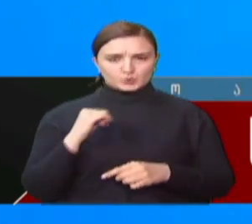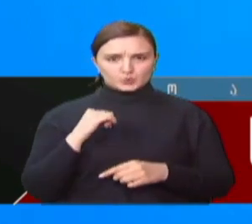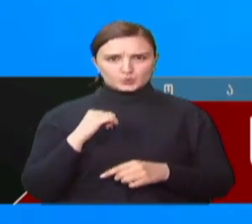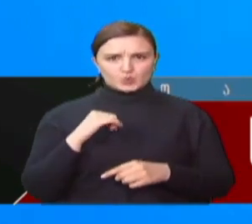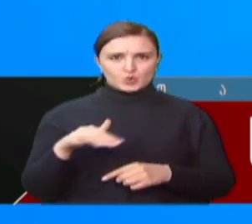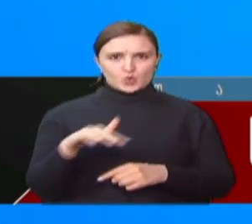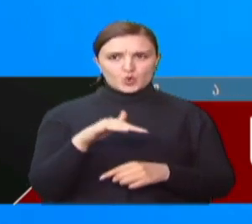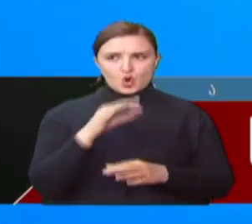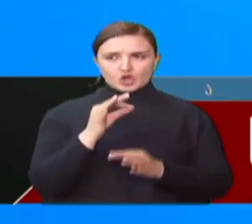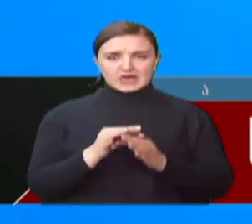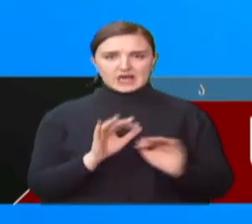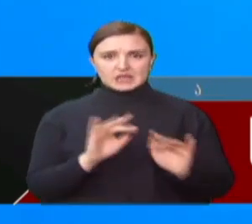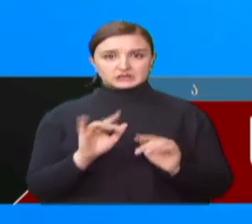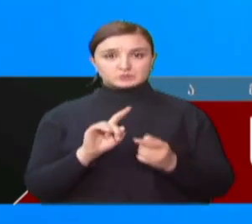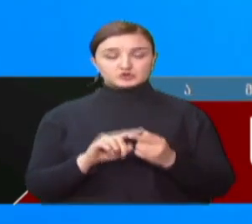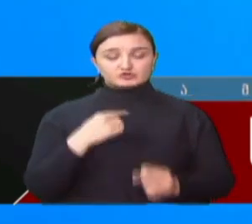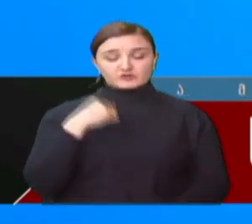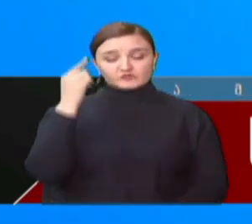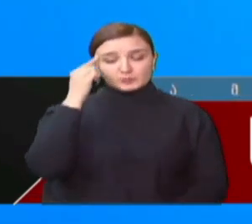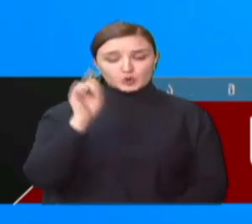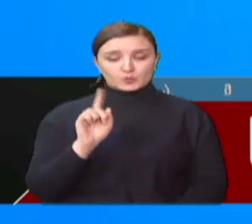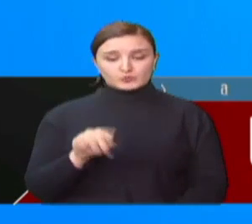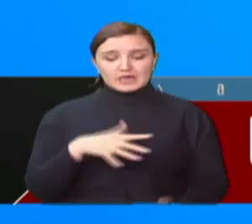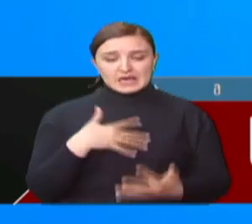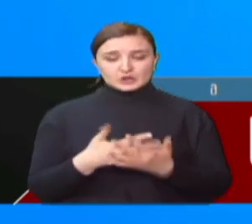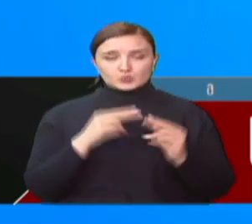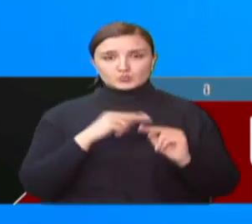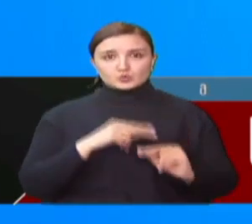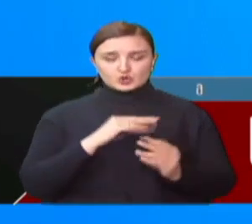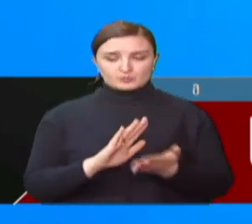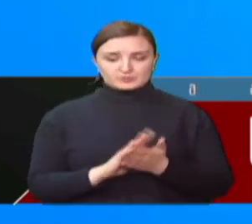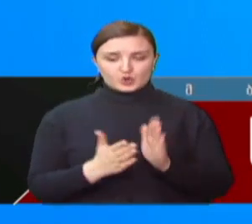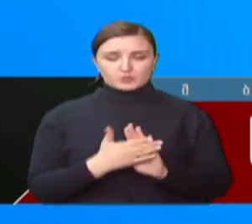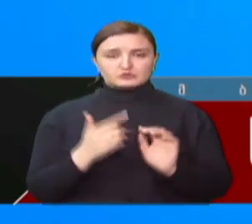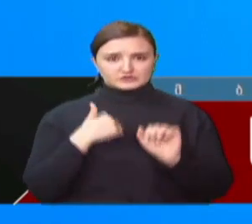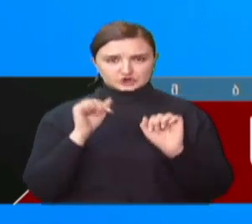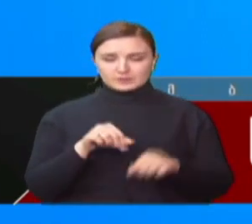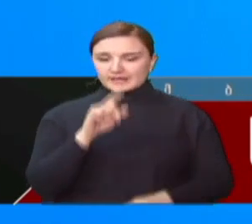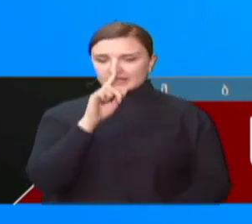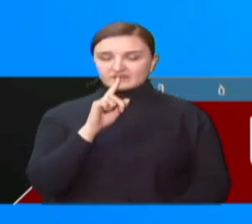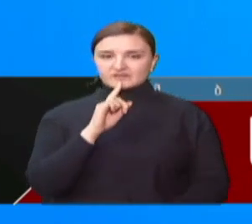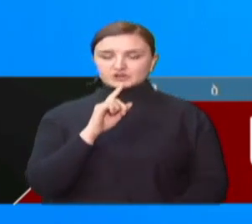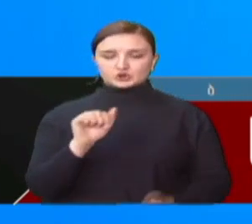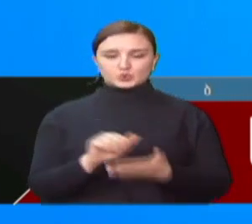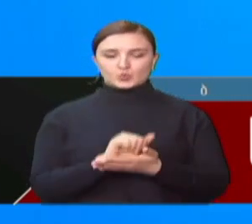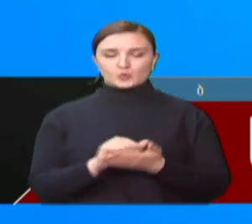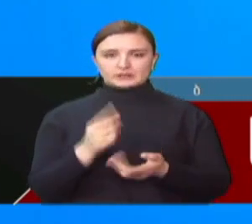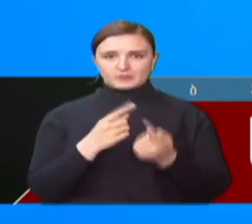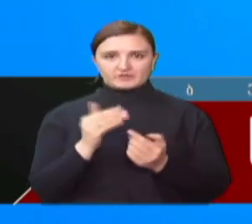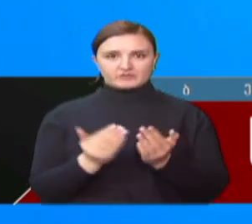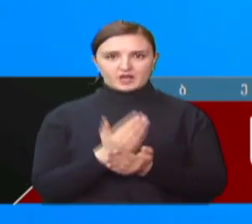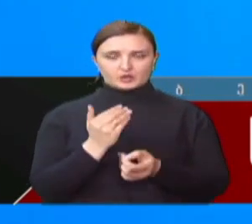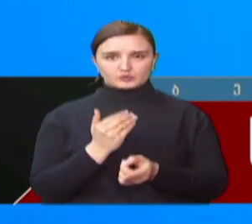ბაზრის ორგანიზება შეეხება. Ჩვენ ფიქრობთ, რომ აქტიური მუშაობის პირობებში ჩვენ შეიძლება ერთვეში დოკუმენტი განვაახლოთ